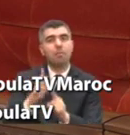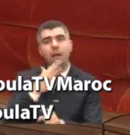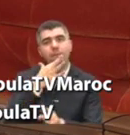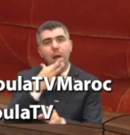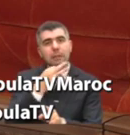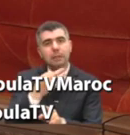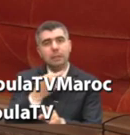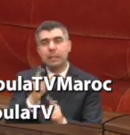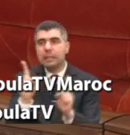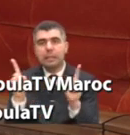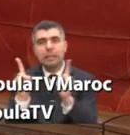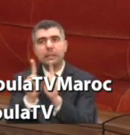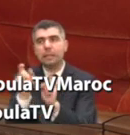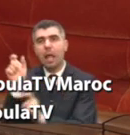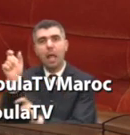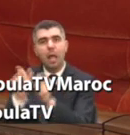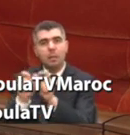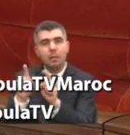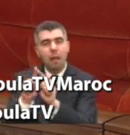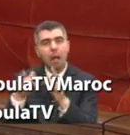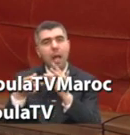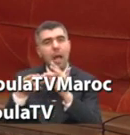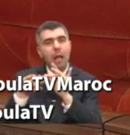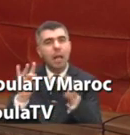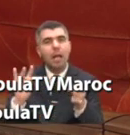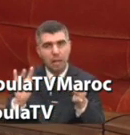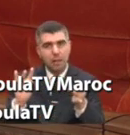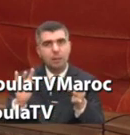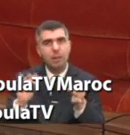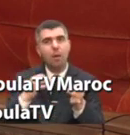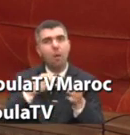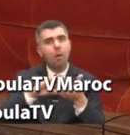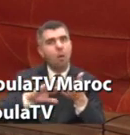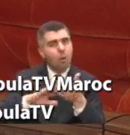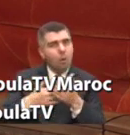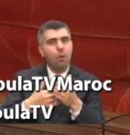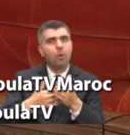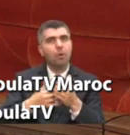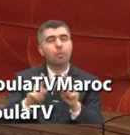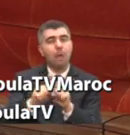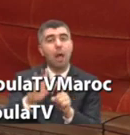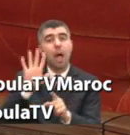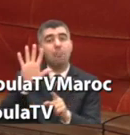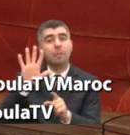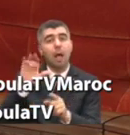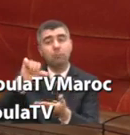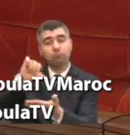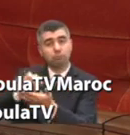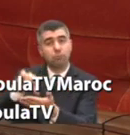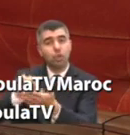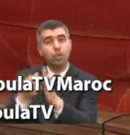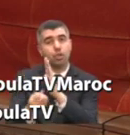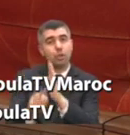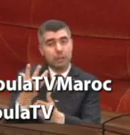ديال الاستقبال وعبر الرقمنه ديال هذا الاستقبال وديال الفوتره. 5 ديال المراكز الاستشفائيه الجامعيه